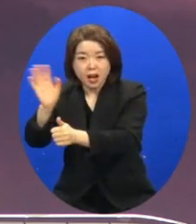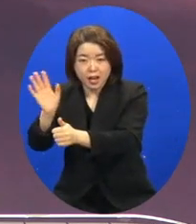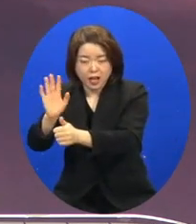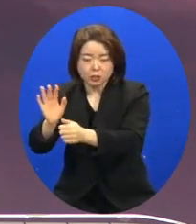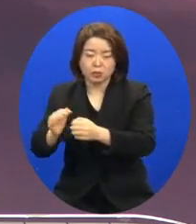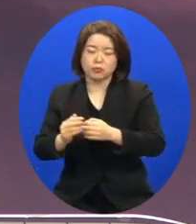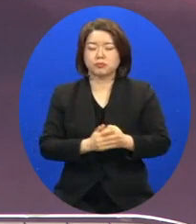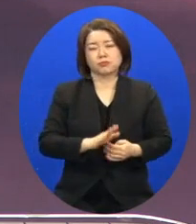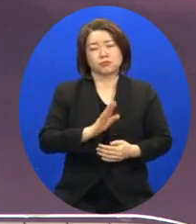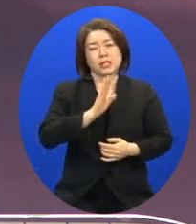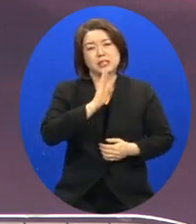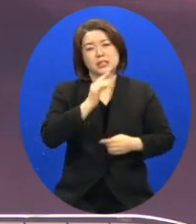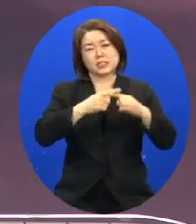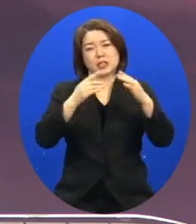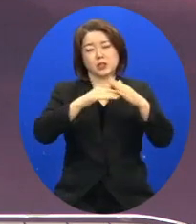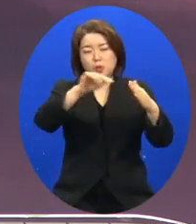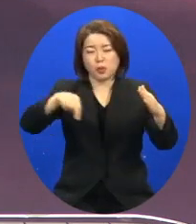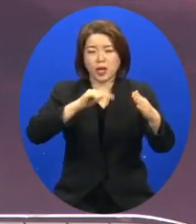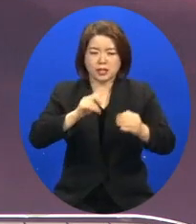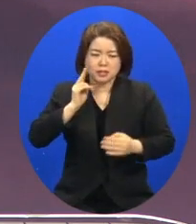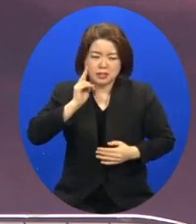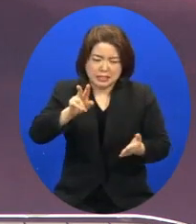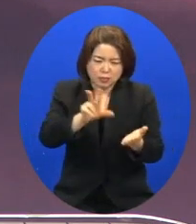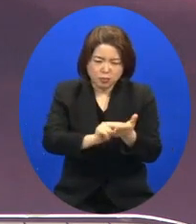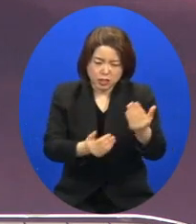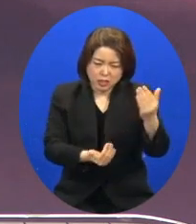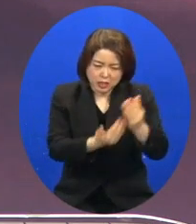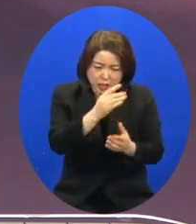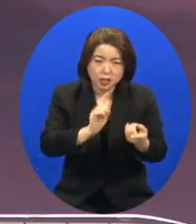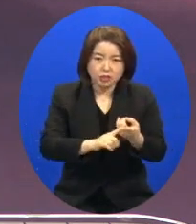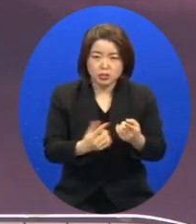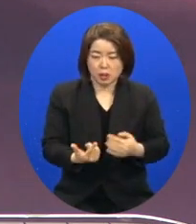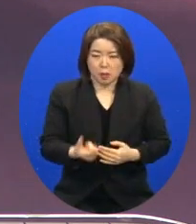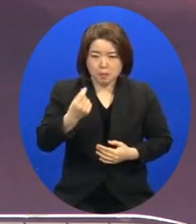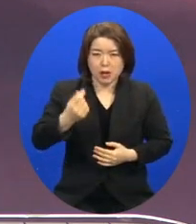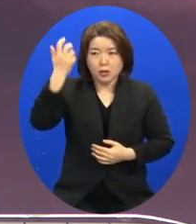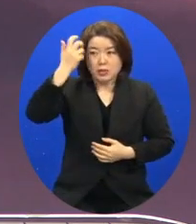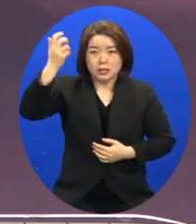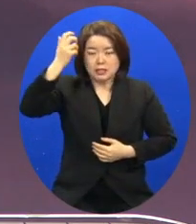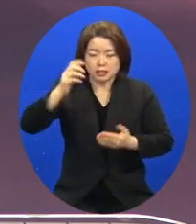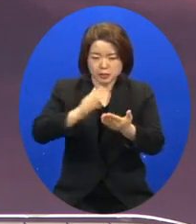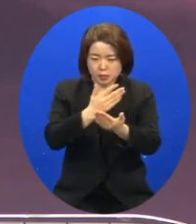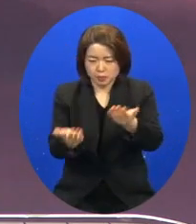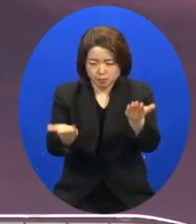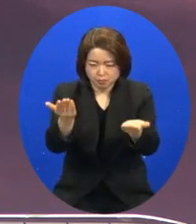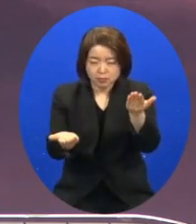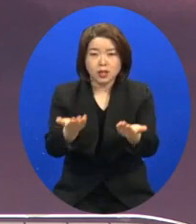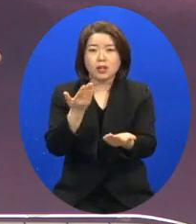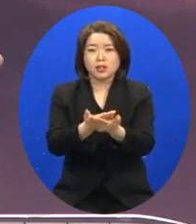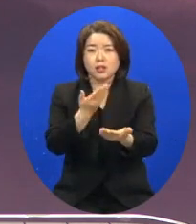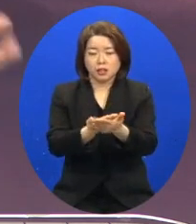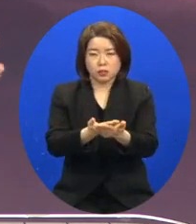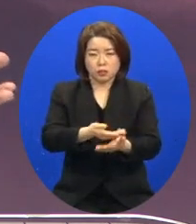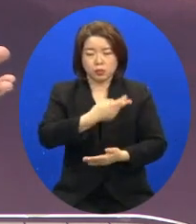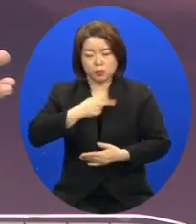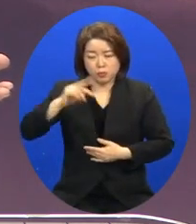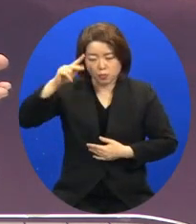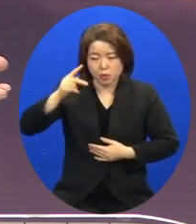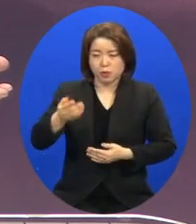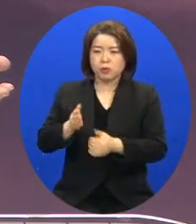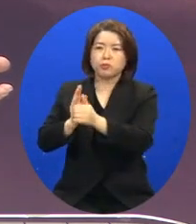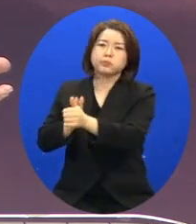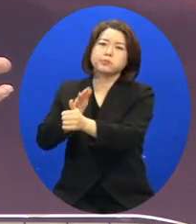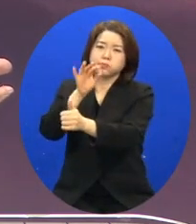진짜 교회 안에 심각한 문제가 생기는 것에 대해서 빨리 영적인 분별을 해달라고 사도 바울에게 요청한